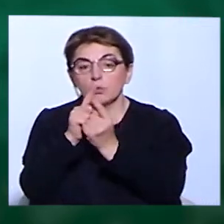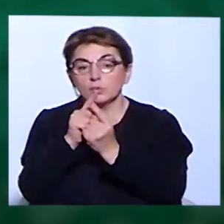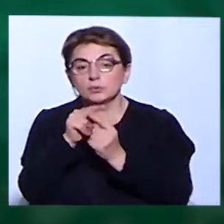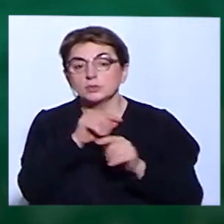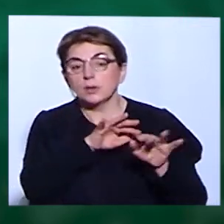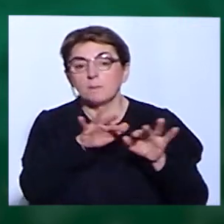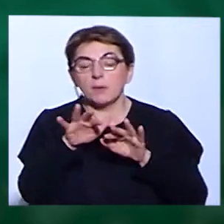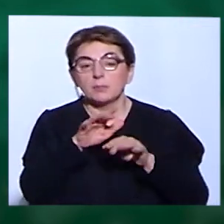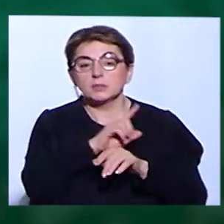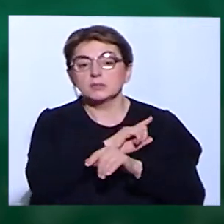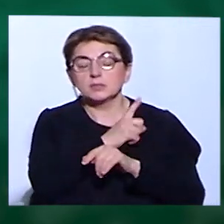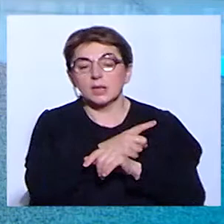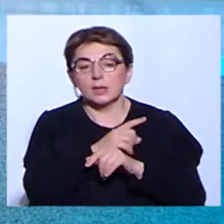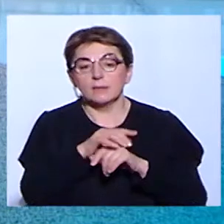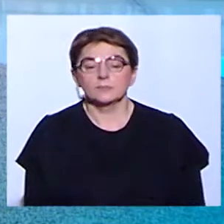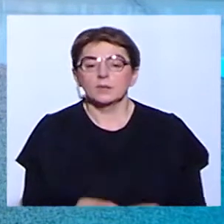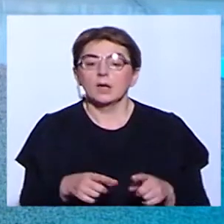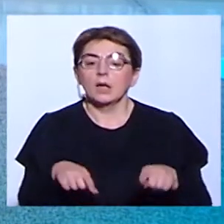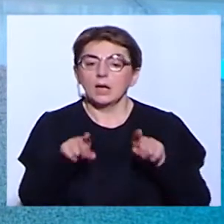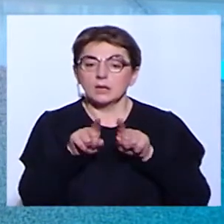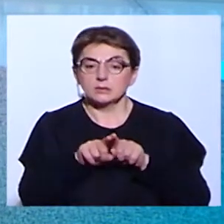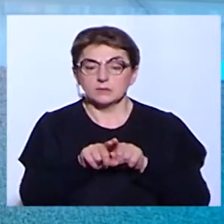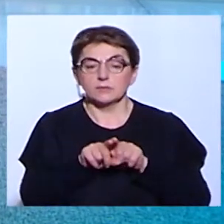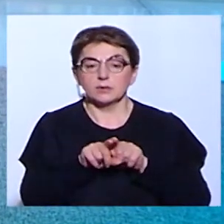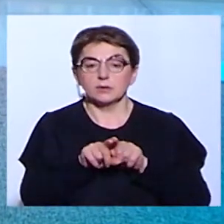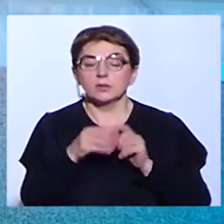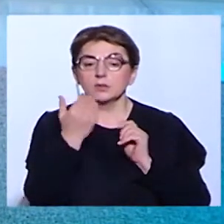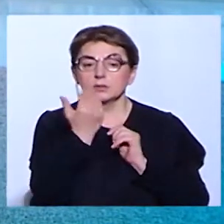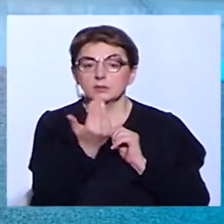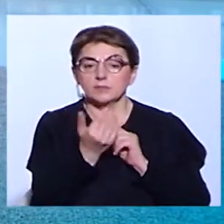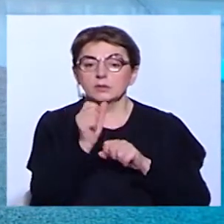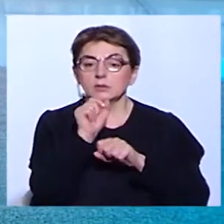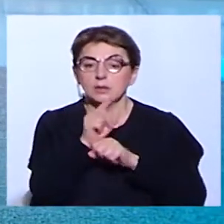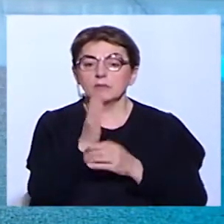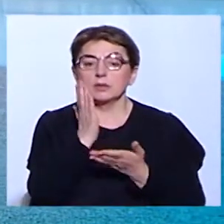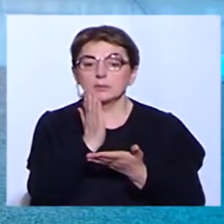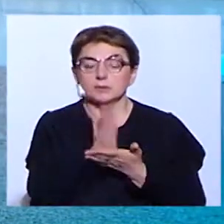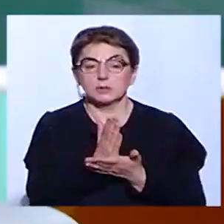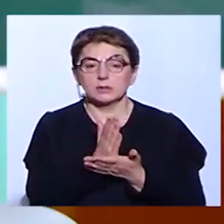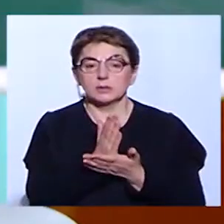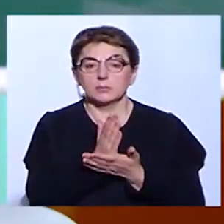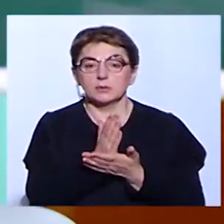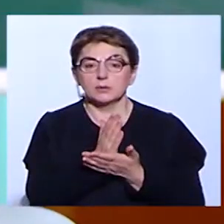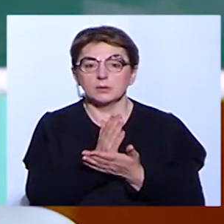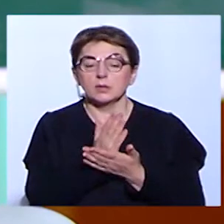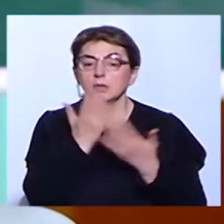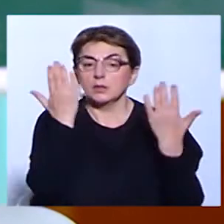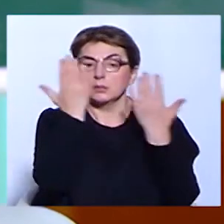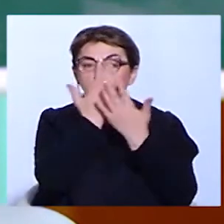მამოძრავებელი ძალები? გარდა ამისა, თქვენ დავალებად გექნებათ